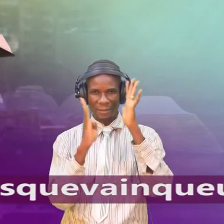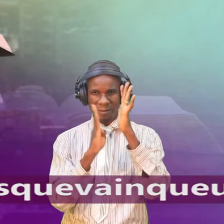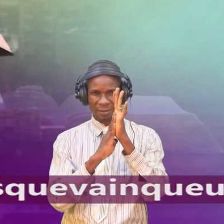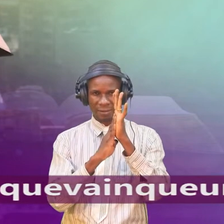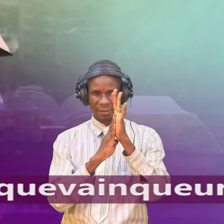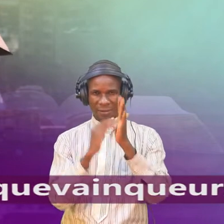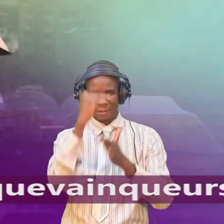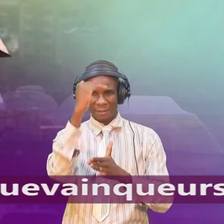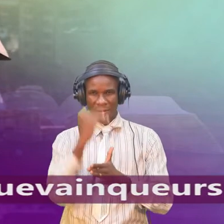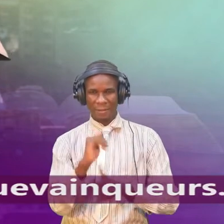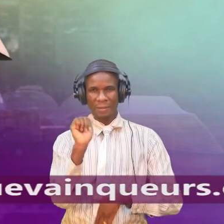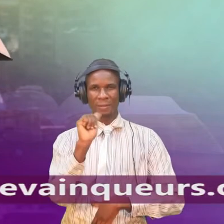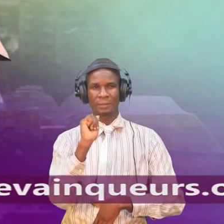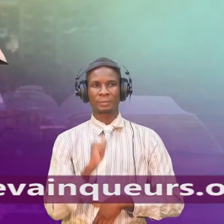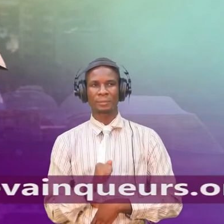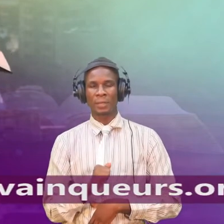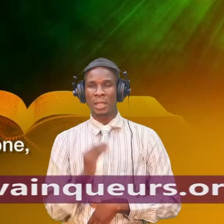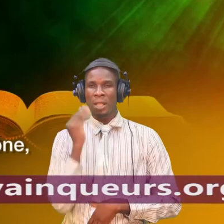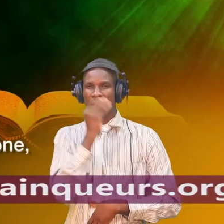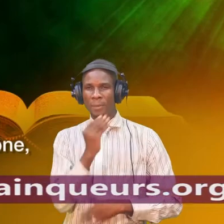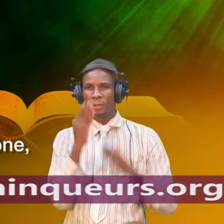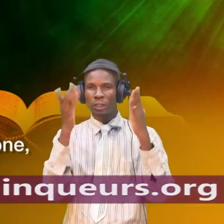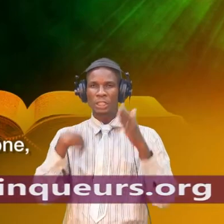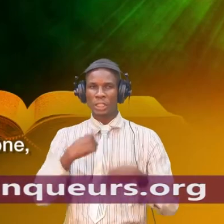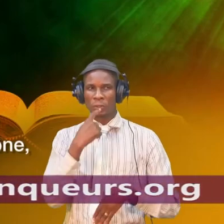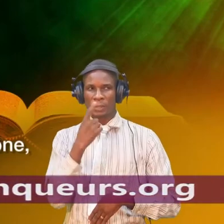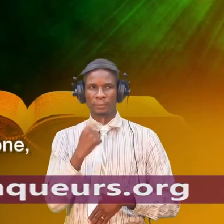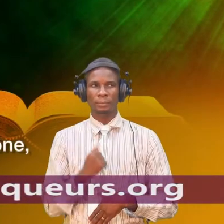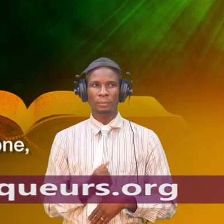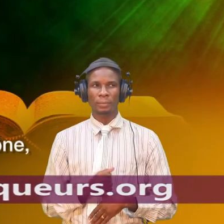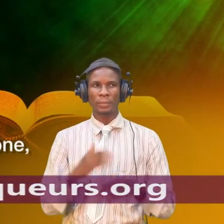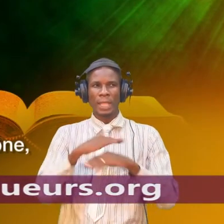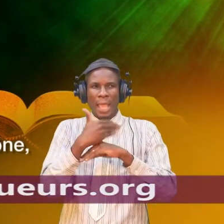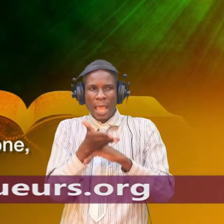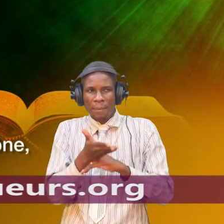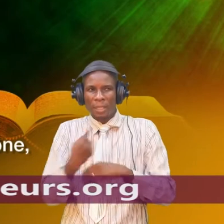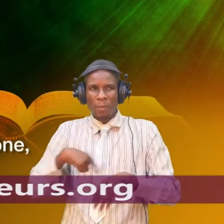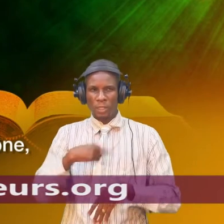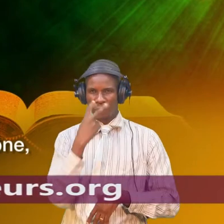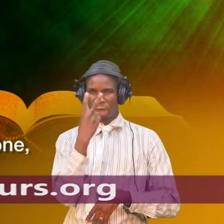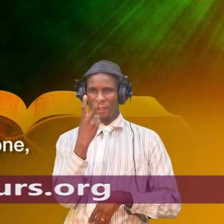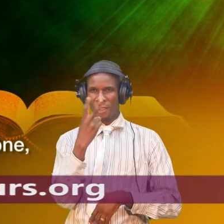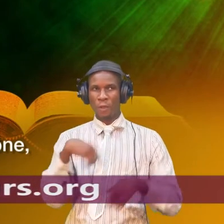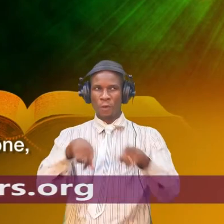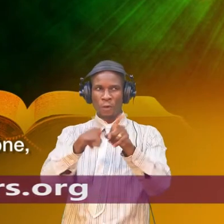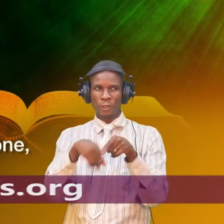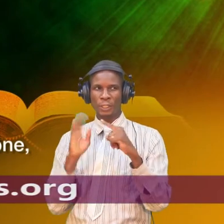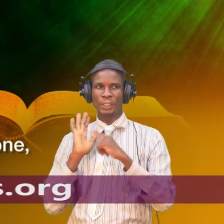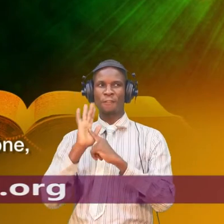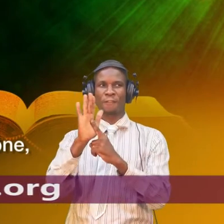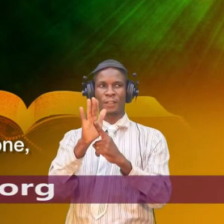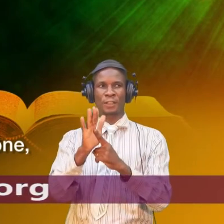9 na 10. Neno la Mungu lasema hivi: baada ya hayo nikaona,